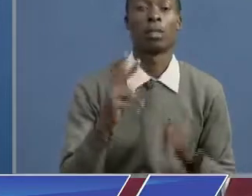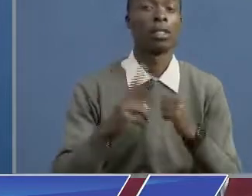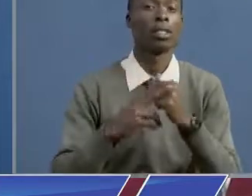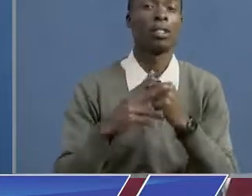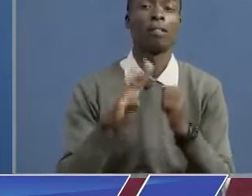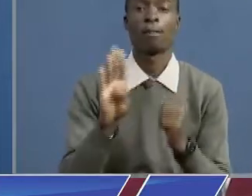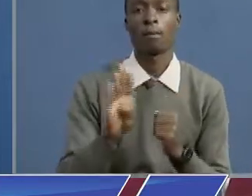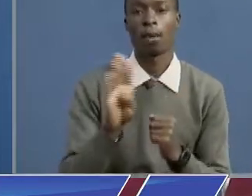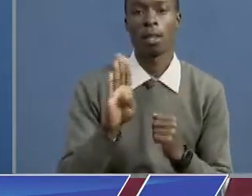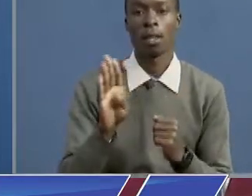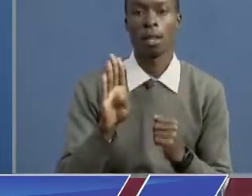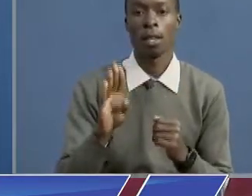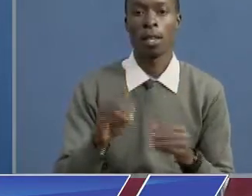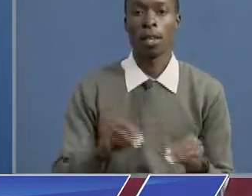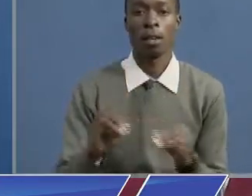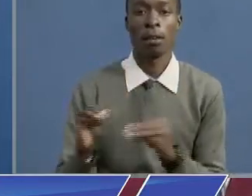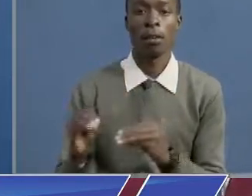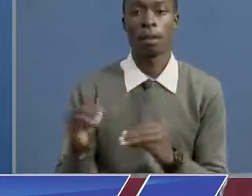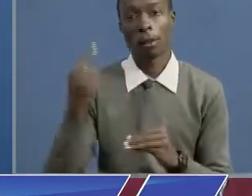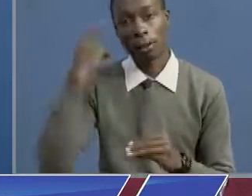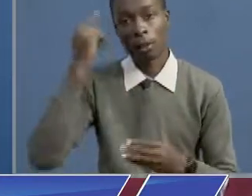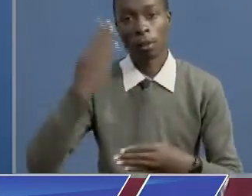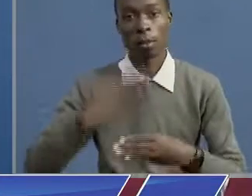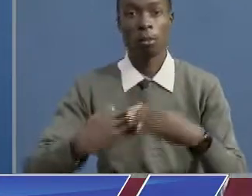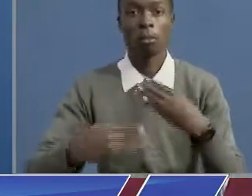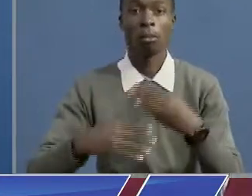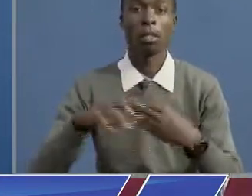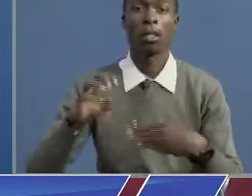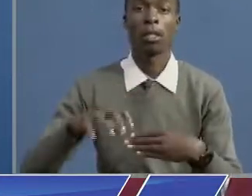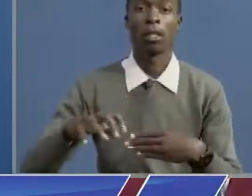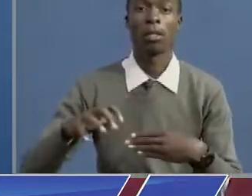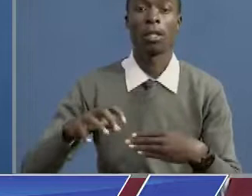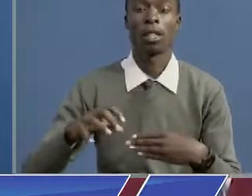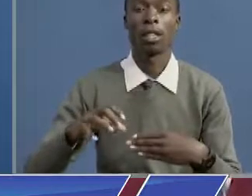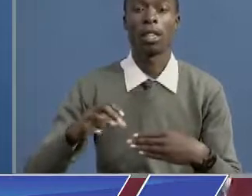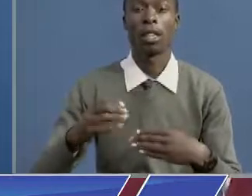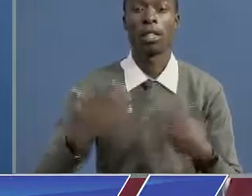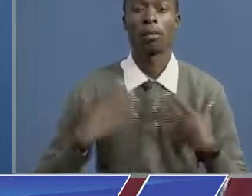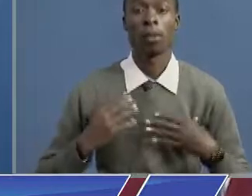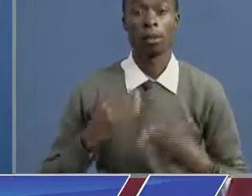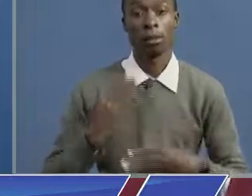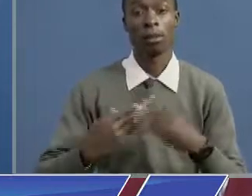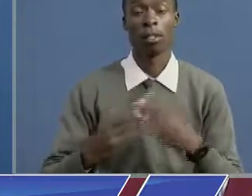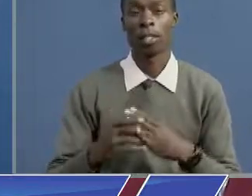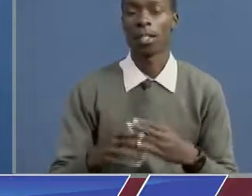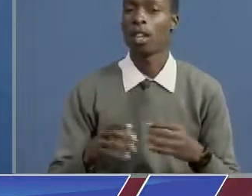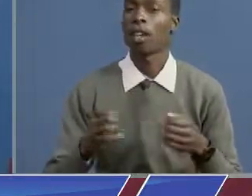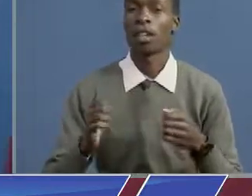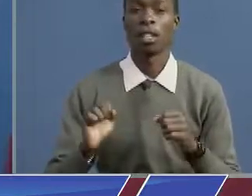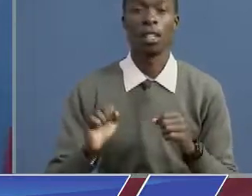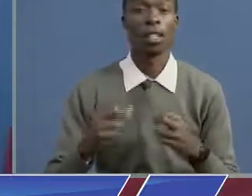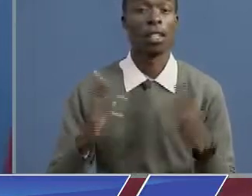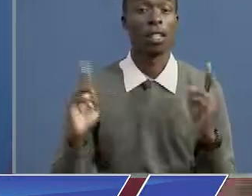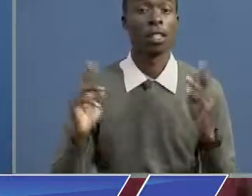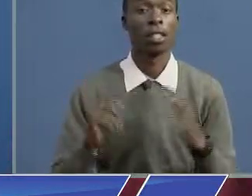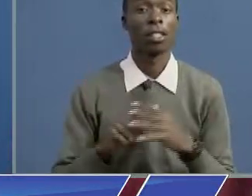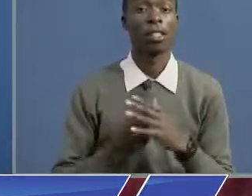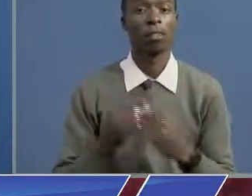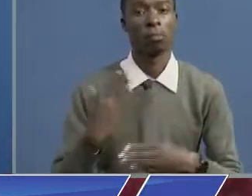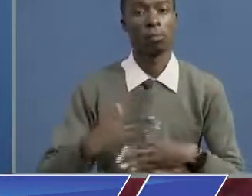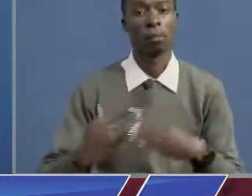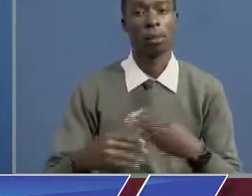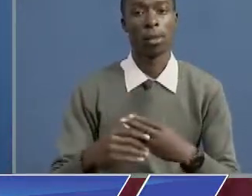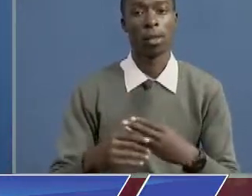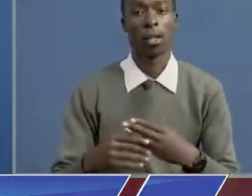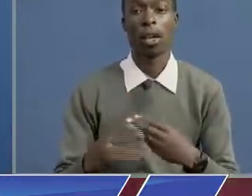$2.7 billion ndio zimewekwa za kujenga hiyo soko. Na contractor already yako tayari kuanza kujenga hiyo soko. Na